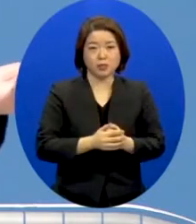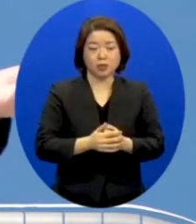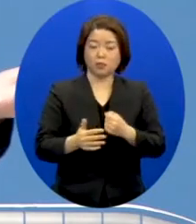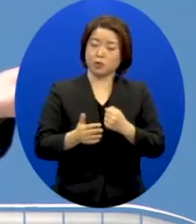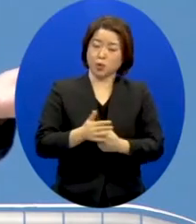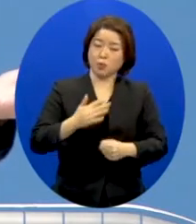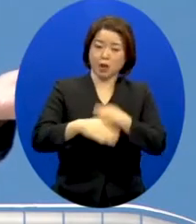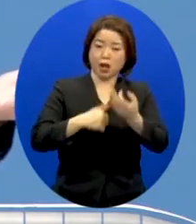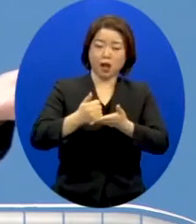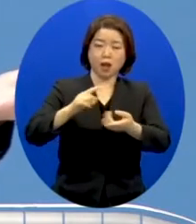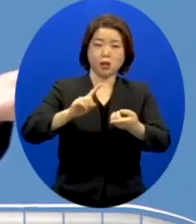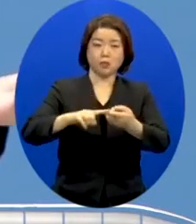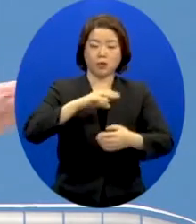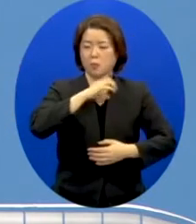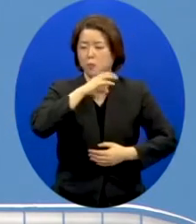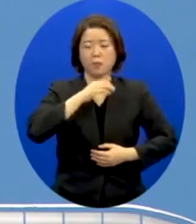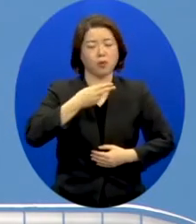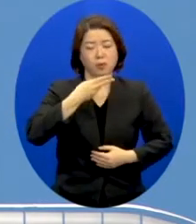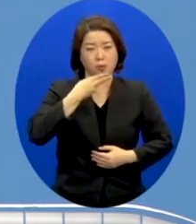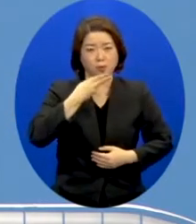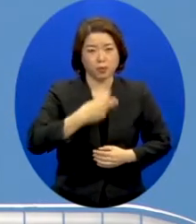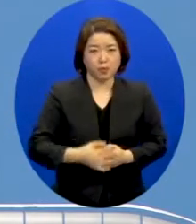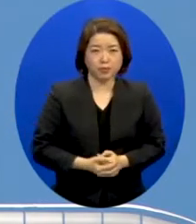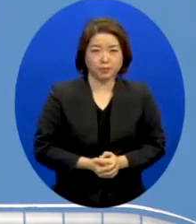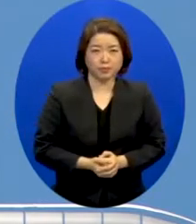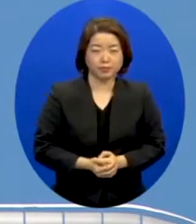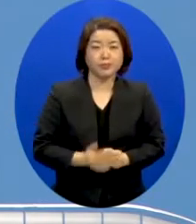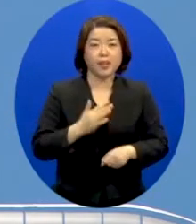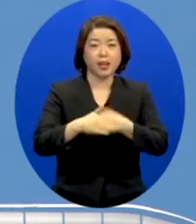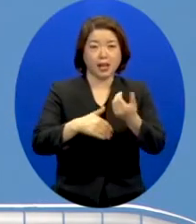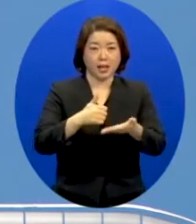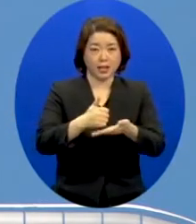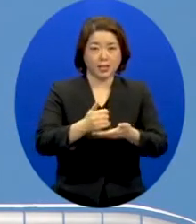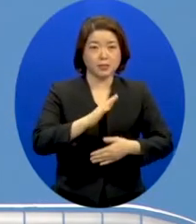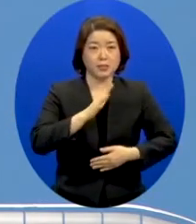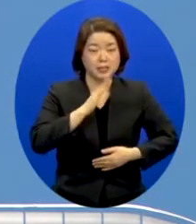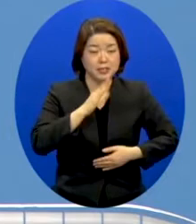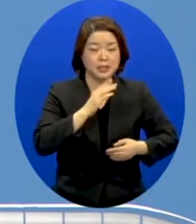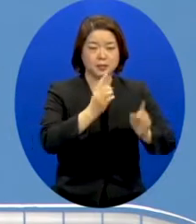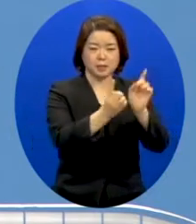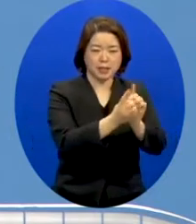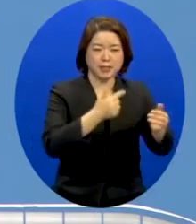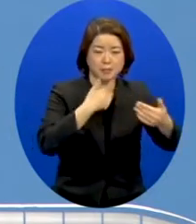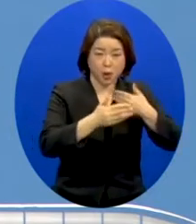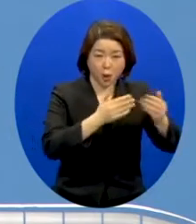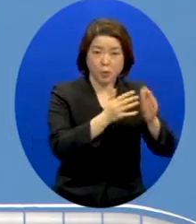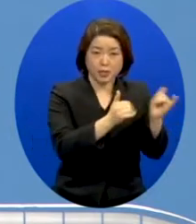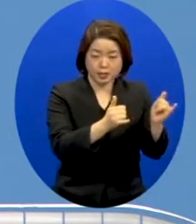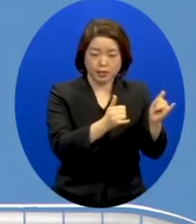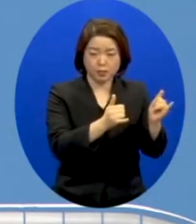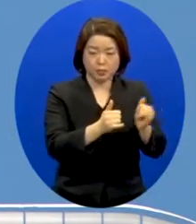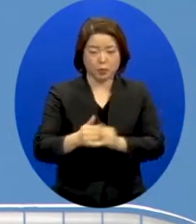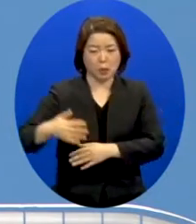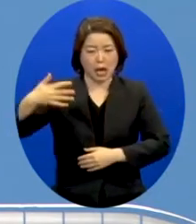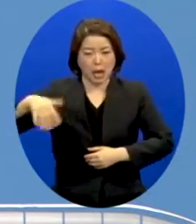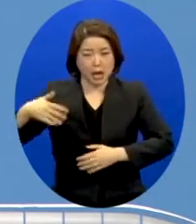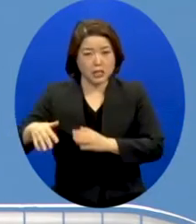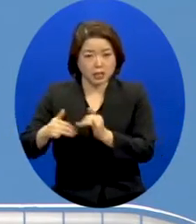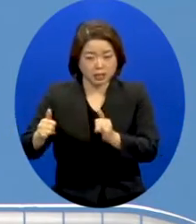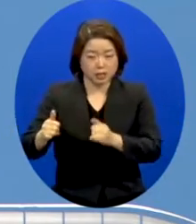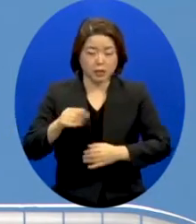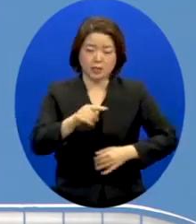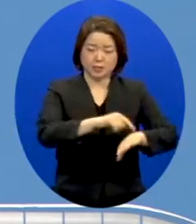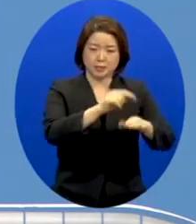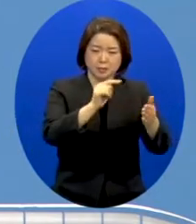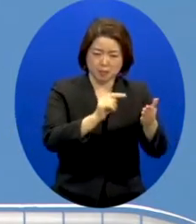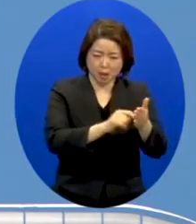원망이 없었어요 하나님을 실제로 체험한 사람과 그렇지 않은 사람은 그 마음에 불평과